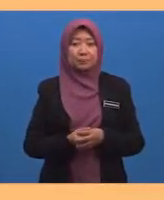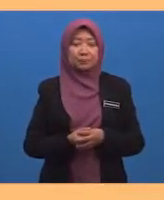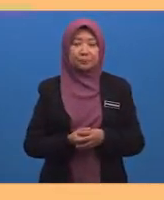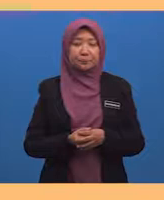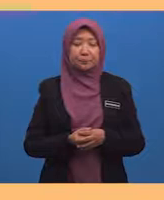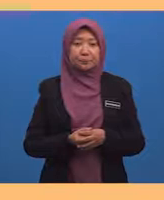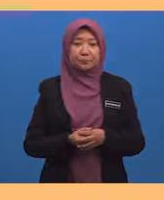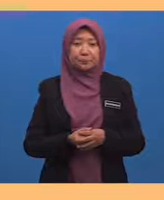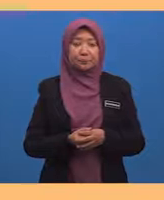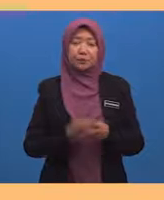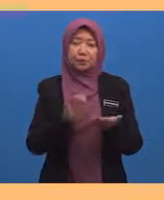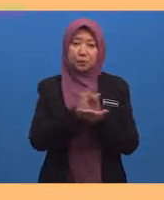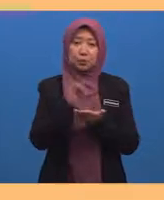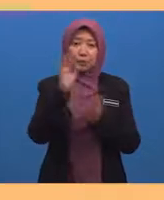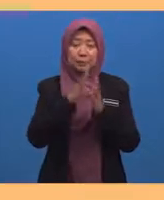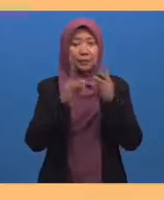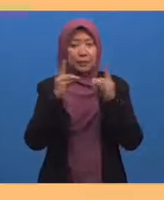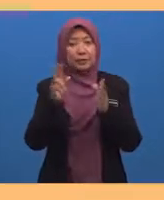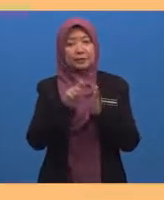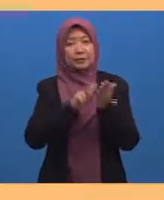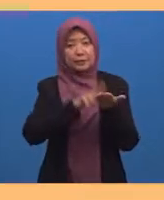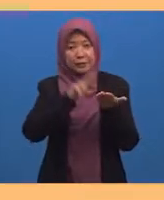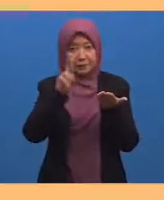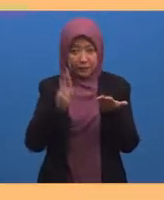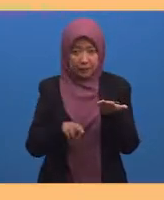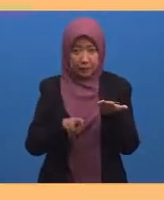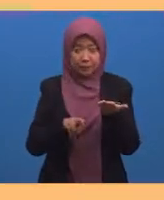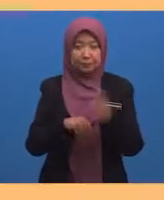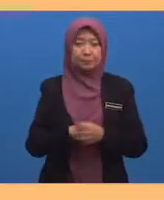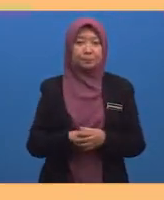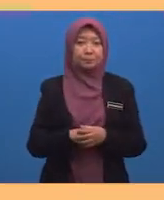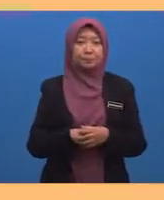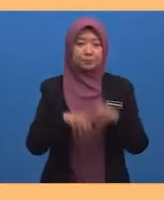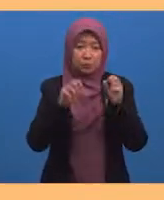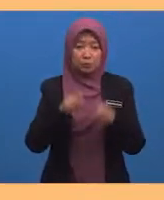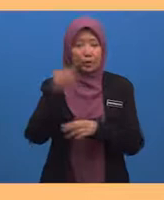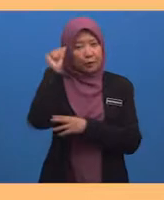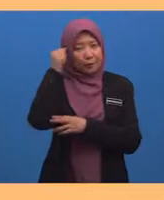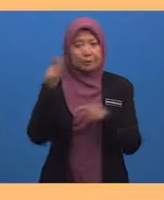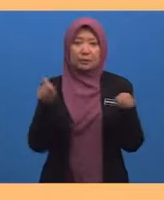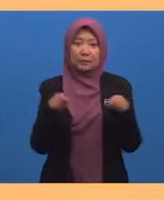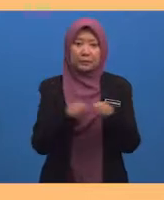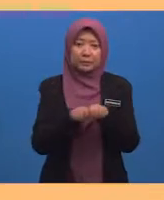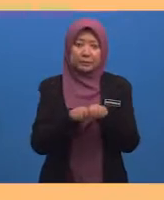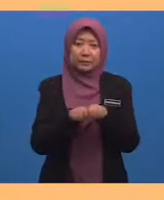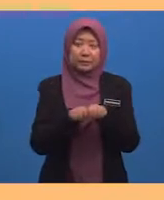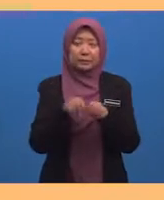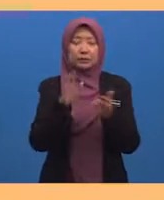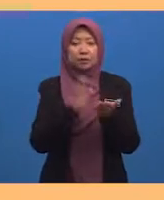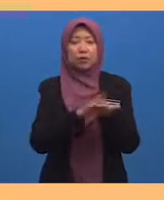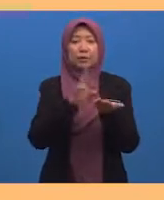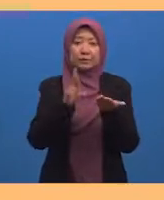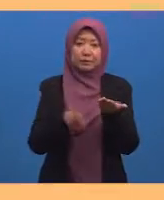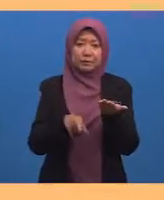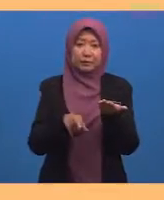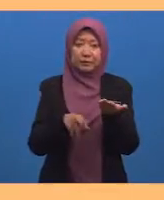Munasah merupakan institusi pendidikan terendah. Munasah boleh dianggap seperti sekolah rendah